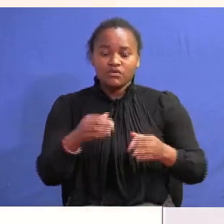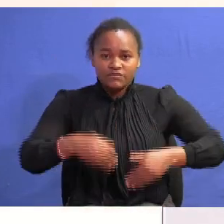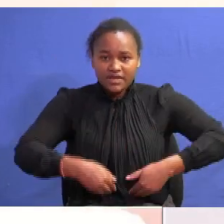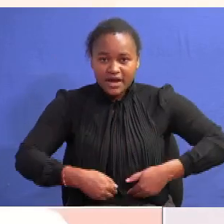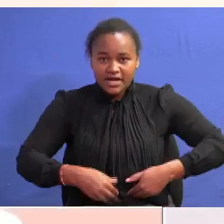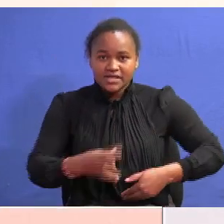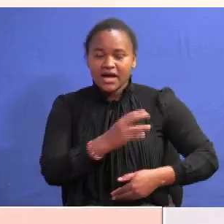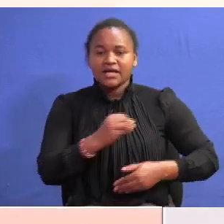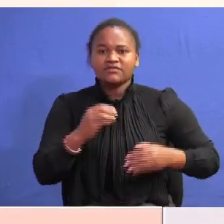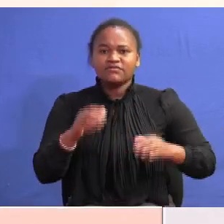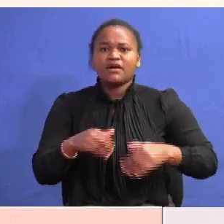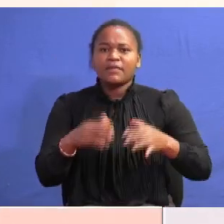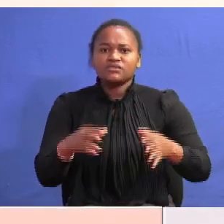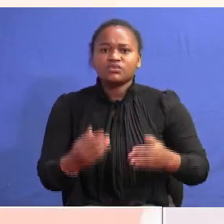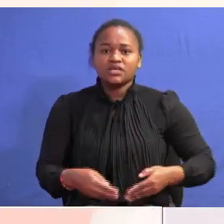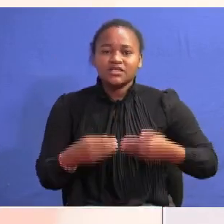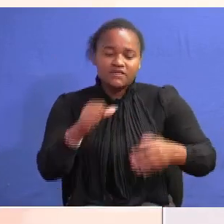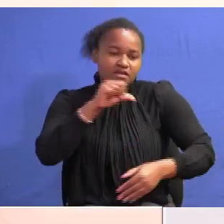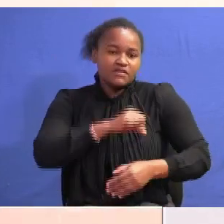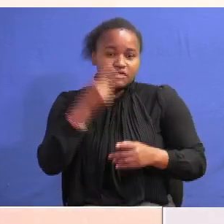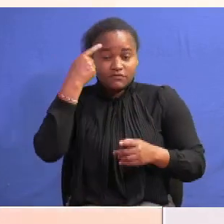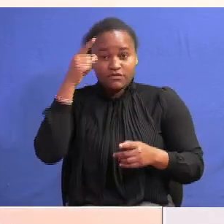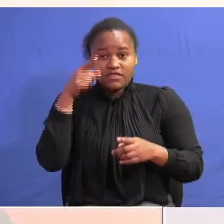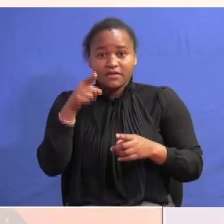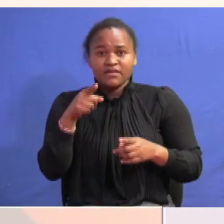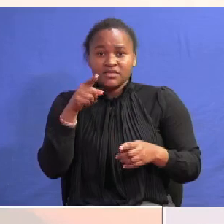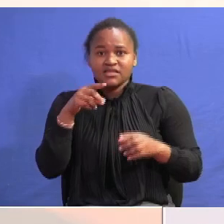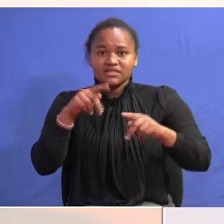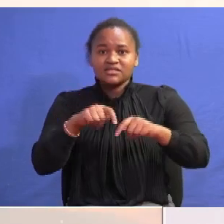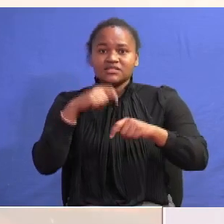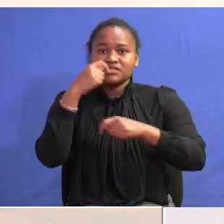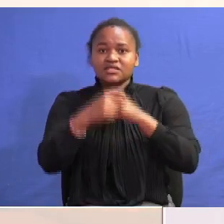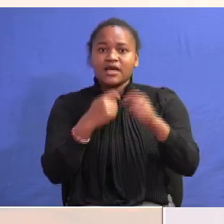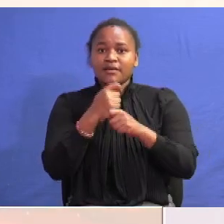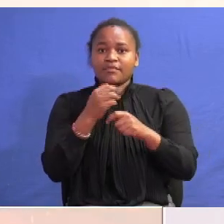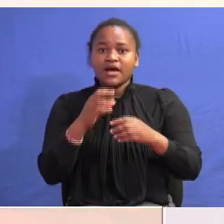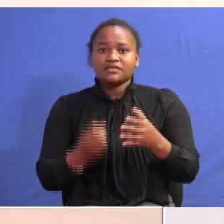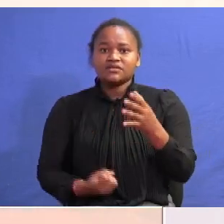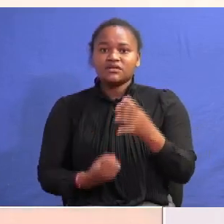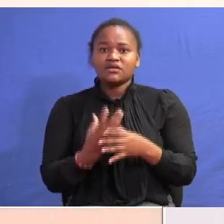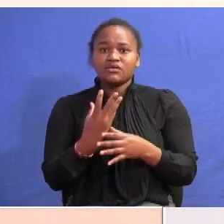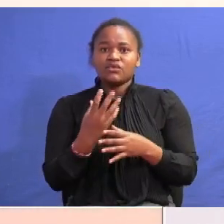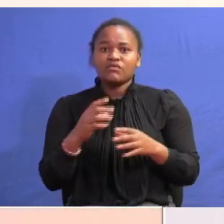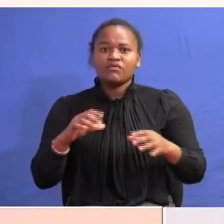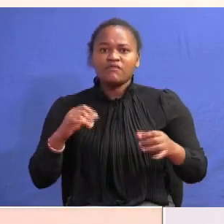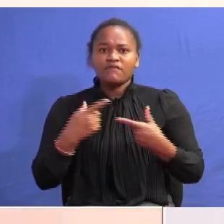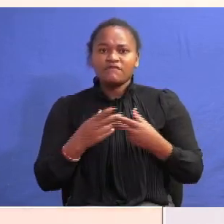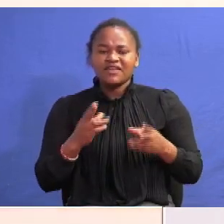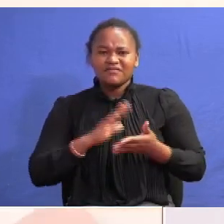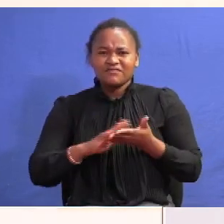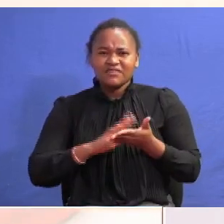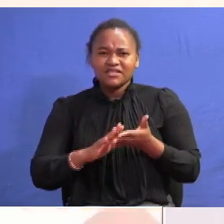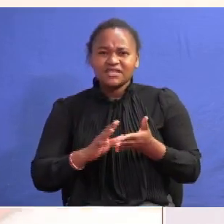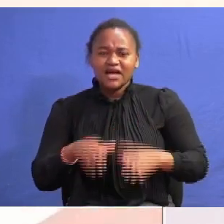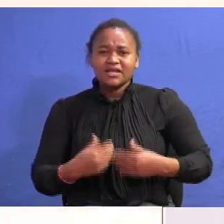wakulima kujipatia riziki. Aina hii ya parachichi hukomaa haraka na uzaa matunda zaidi iwapo mkulima atahakikisha